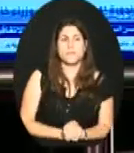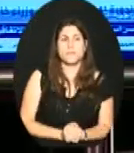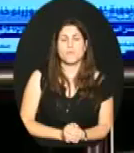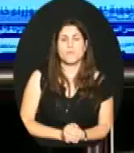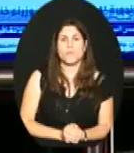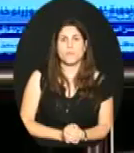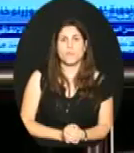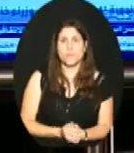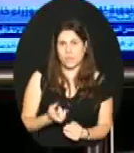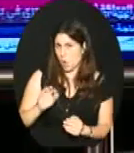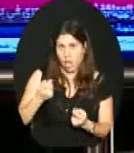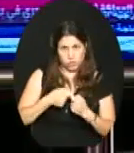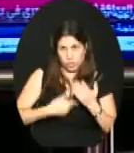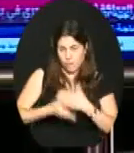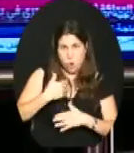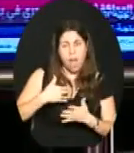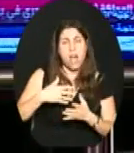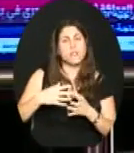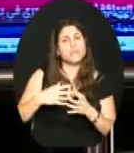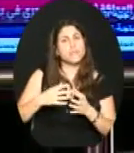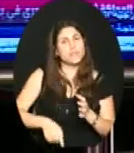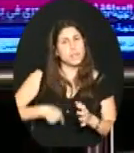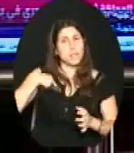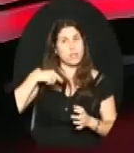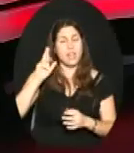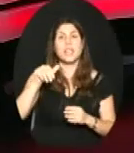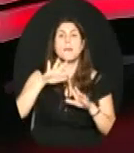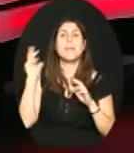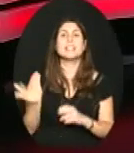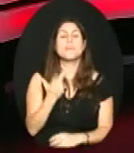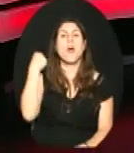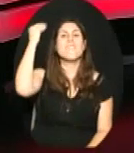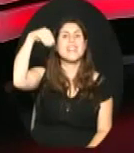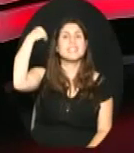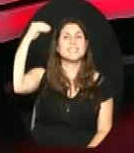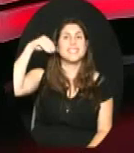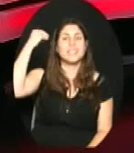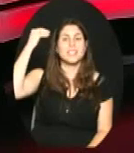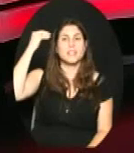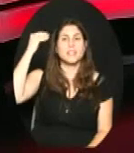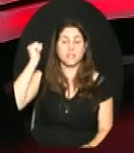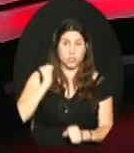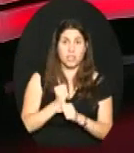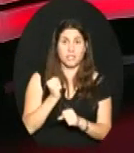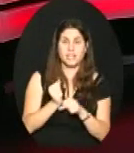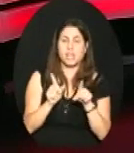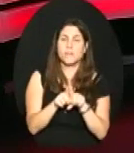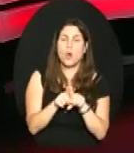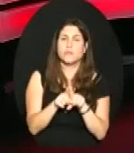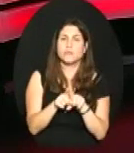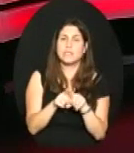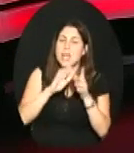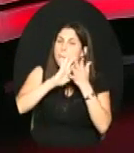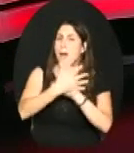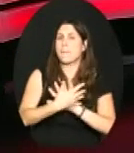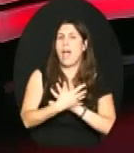לא רק בשיתוף פעולה מתמשך, אלא מדובר בציבור הפלסטיני שעשה איזשהו מהפך,